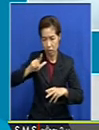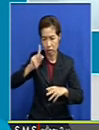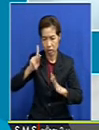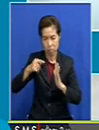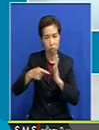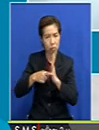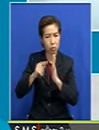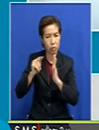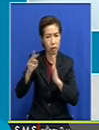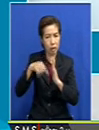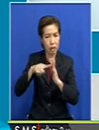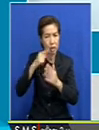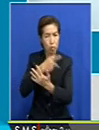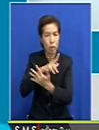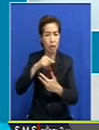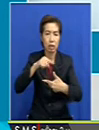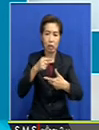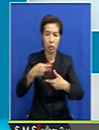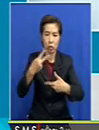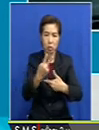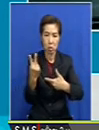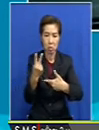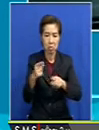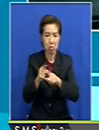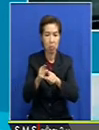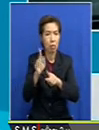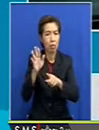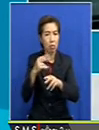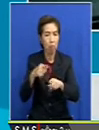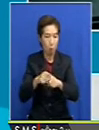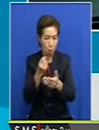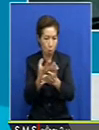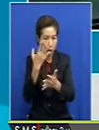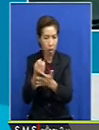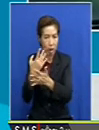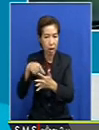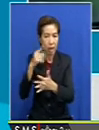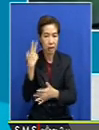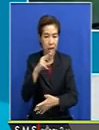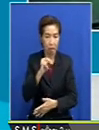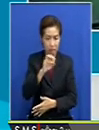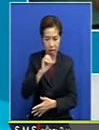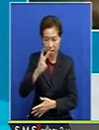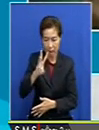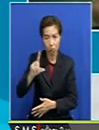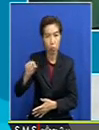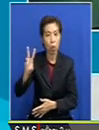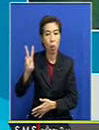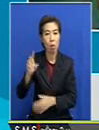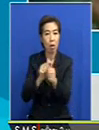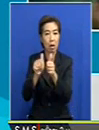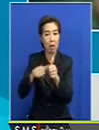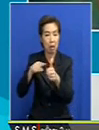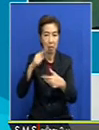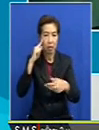อเอียวเจริญทองภูเก็ตซึ่งถือว่าเอามวยค่าตัวแพงจัดให้กับแฟนหมัดมวยทางนาว26ได้ชมกันเลยทีเดียวนะครับมวยคู่นี้ที่จ